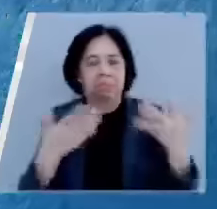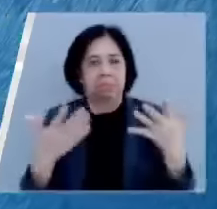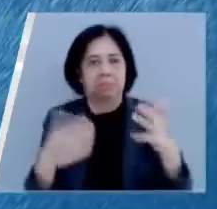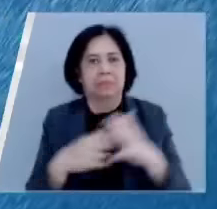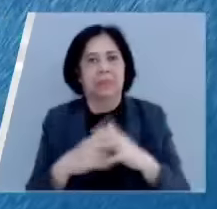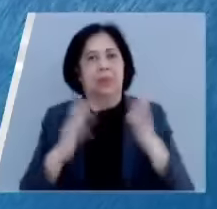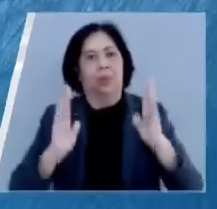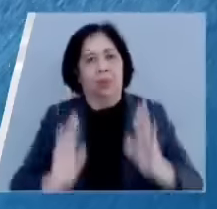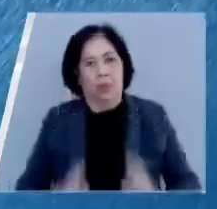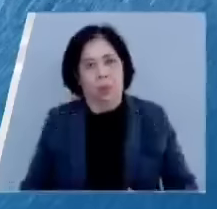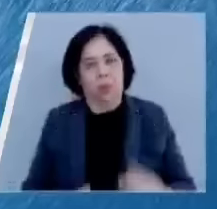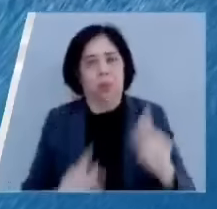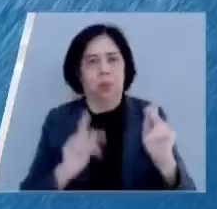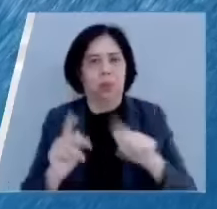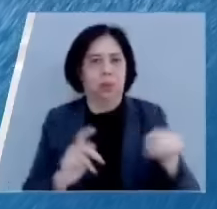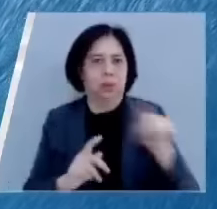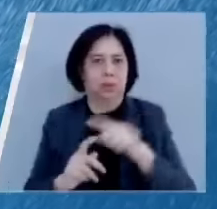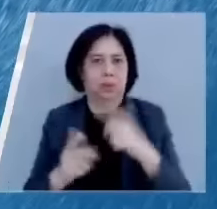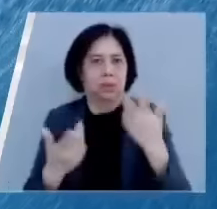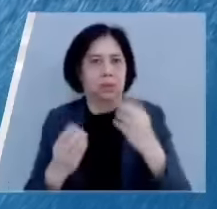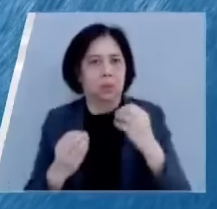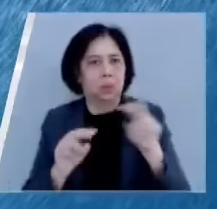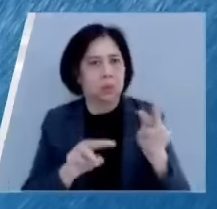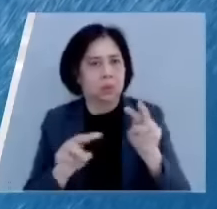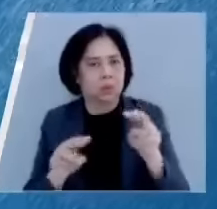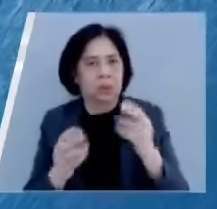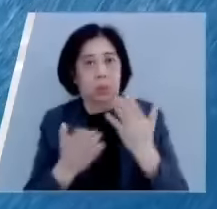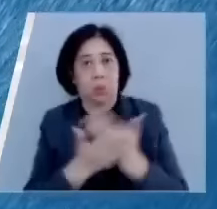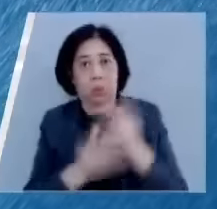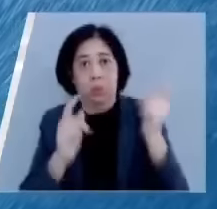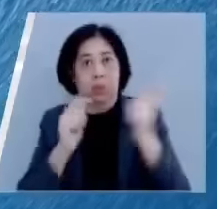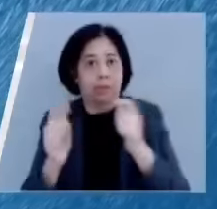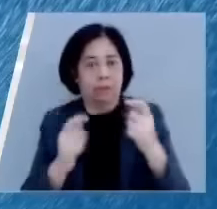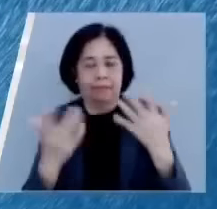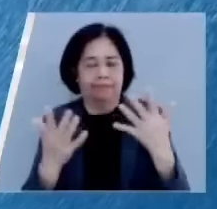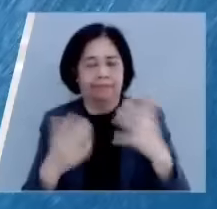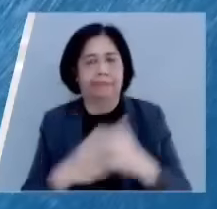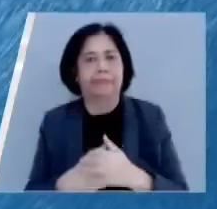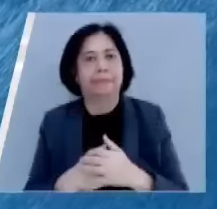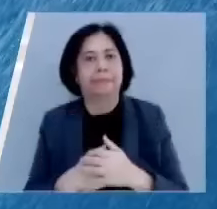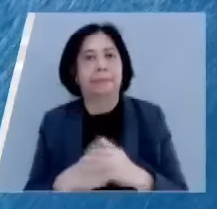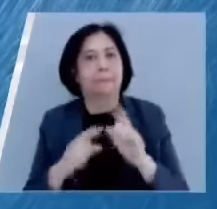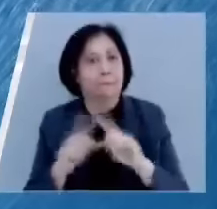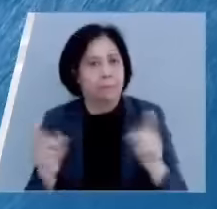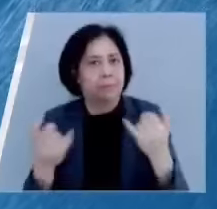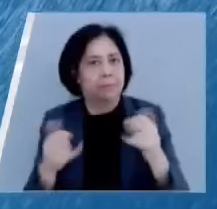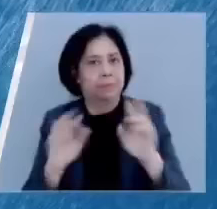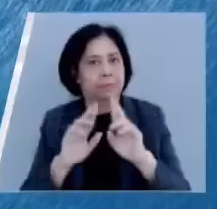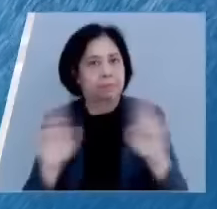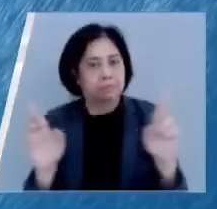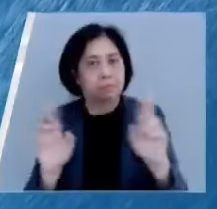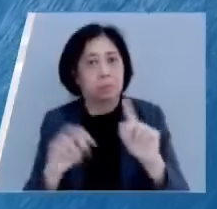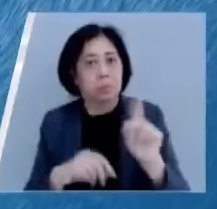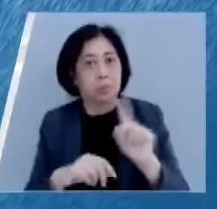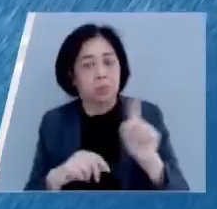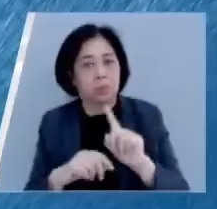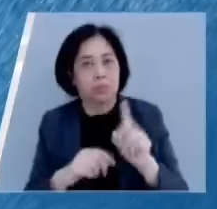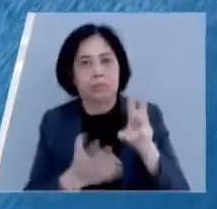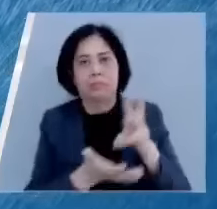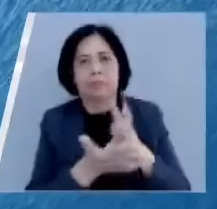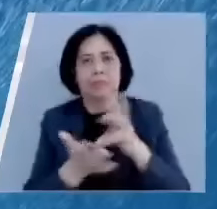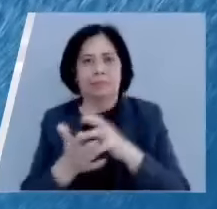mga nasa landa dahil walang binabantay ang bagyo o sama ng panahon sa lamdampar, pero maghanda pa rin sa posibilidad ng localized